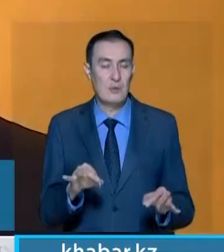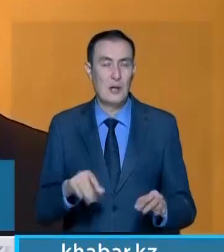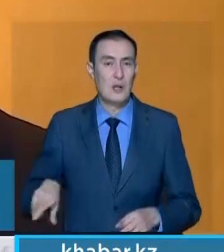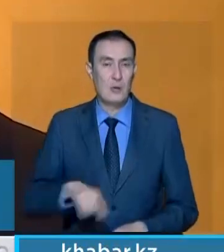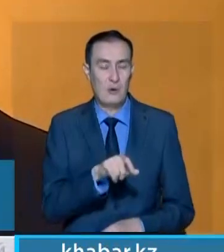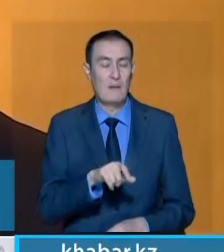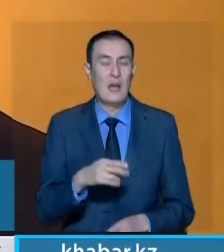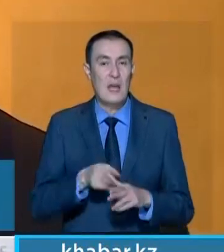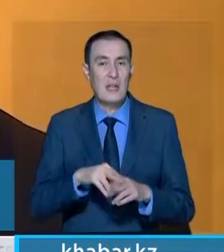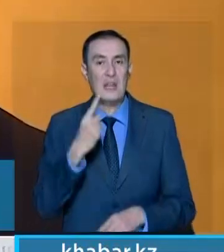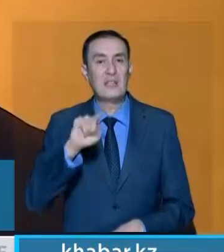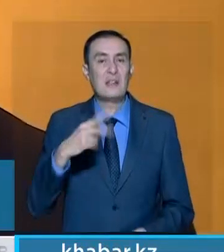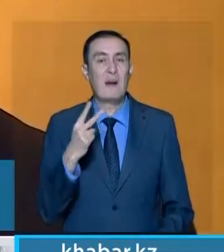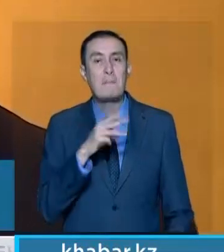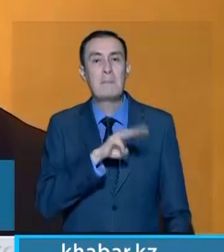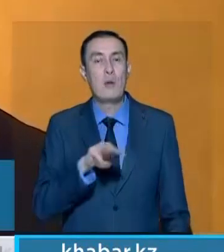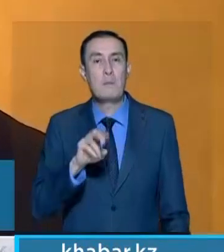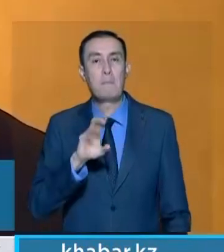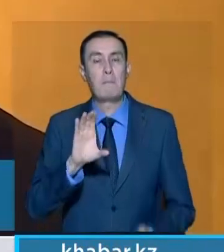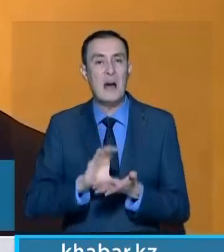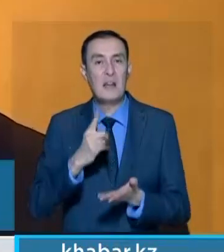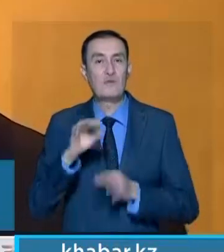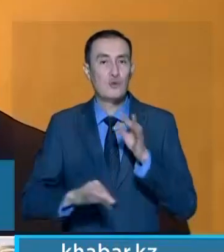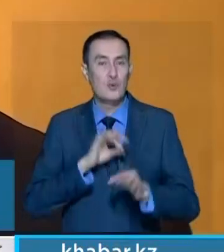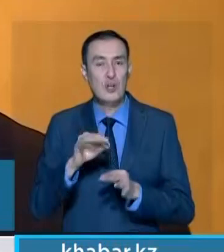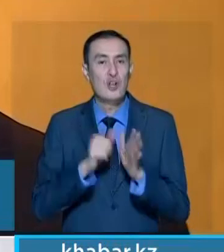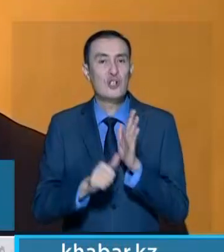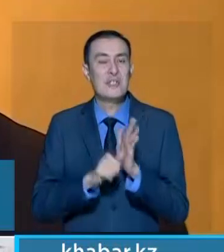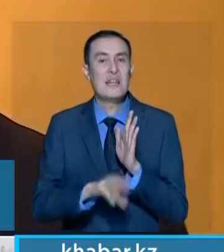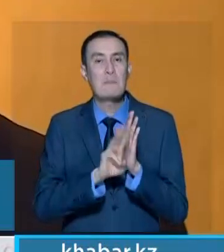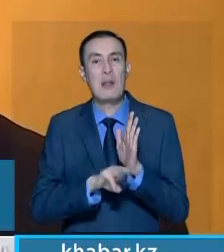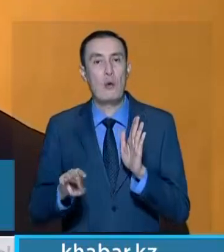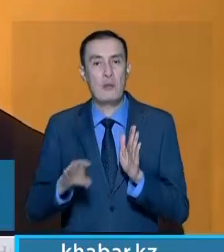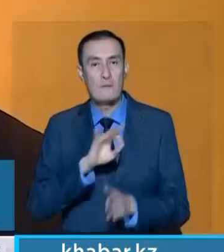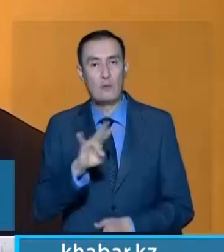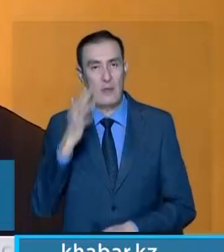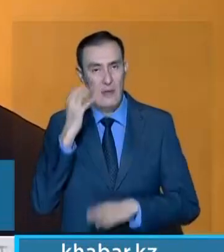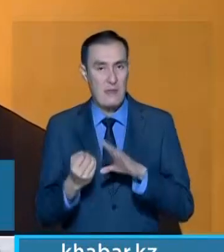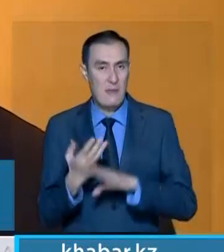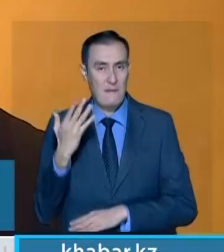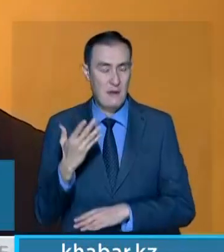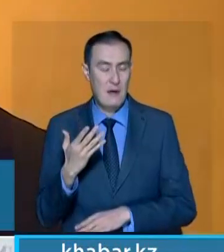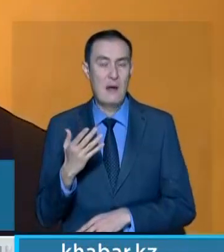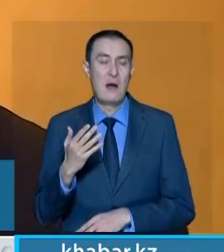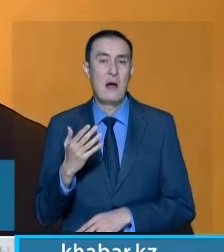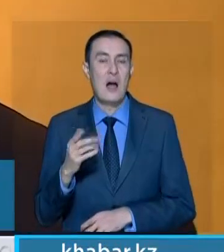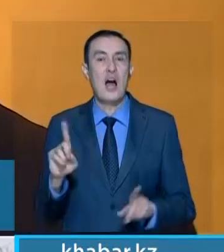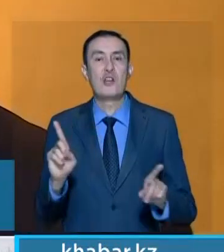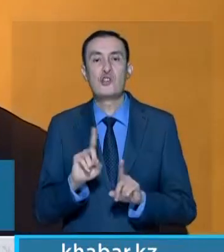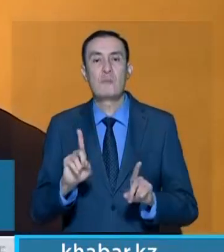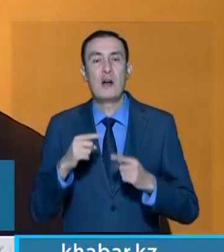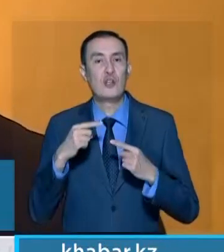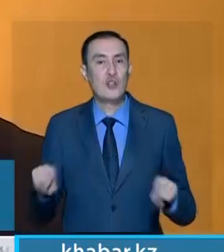Джейха – это 1,2 миллиона баррелей в сутки, то есть 60 миллионов. А чем